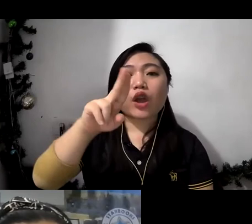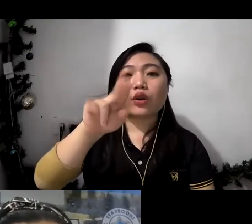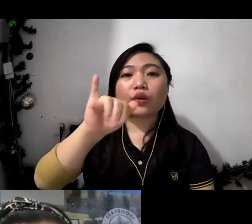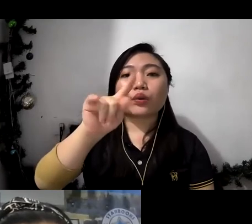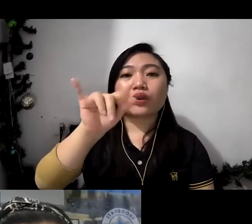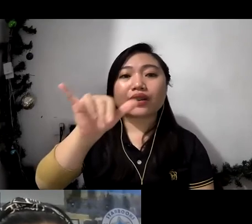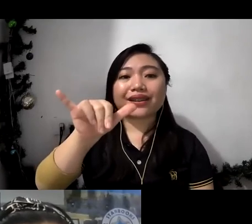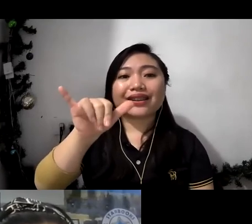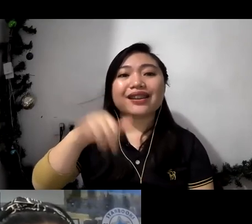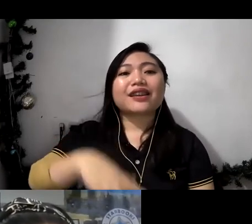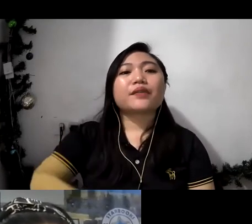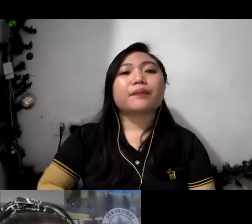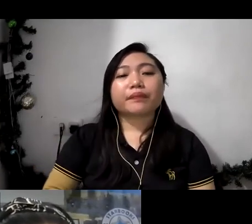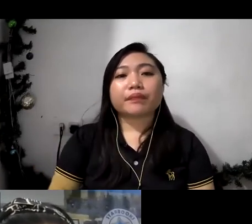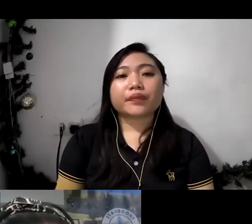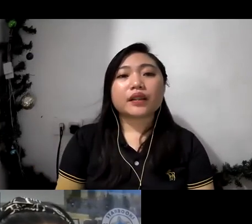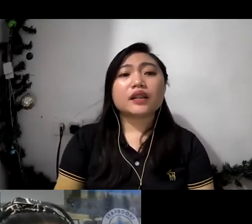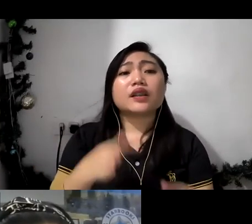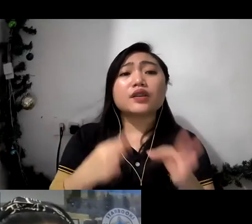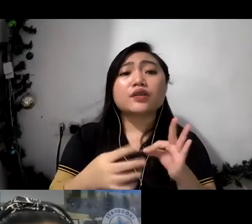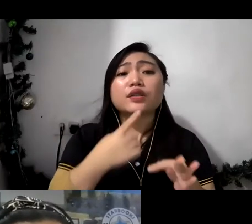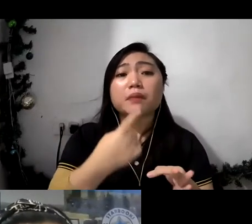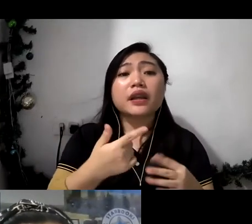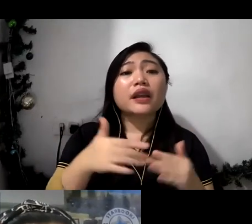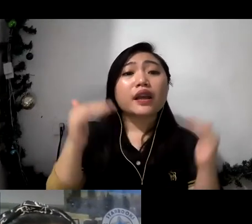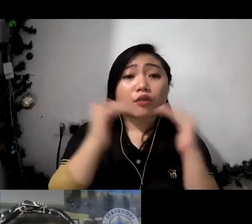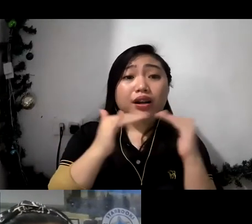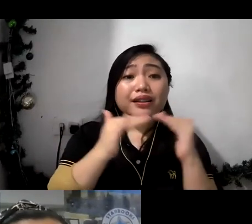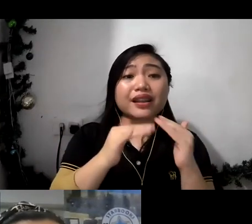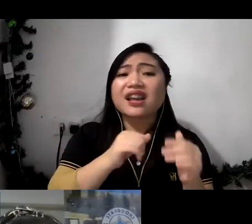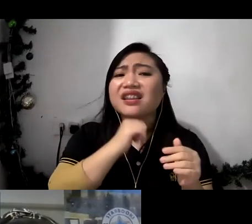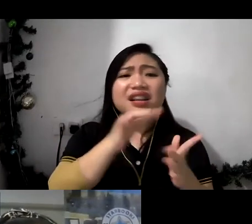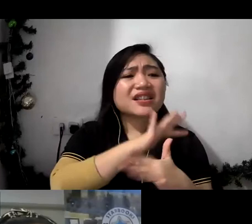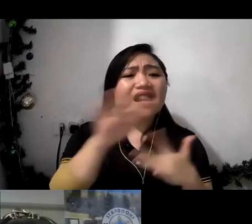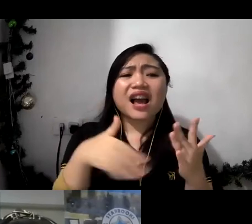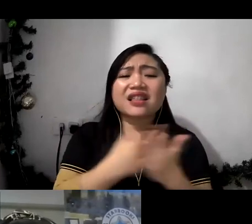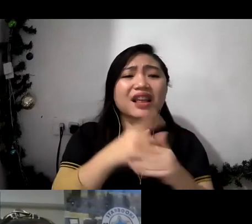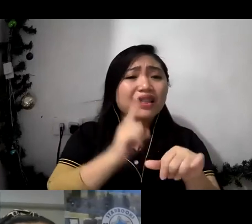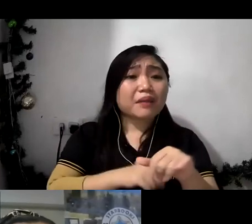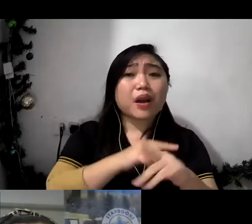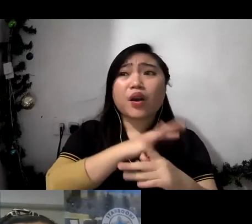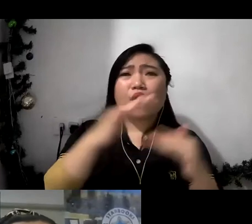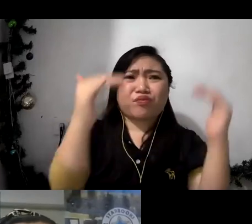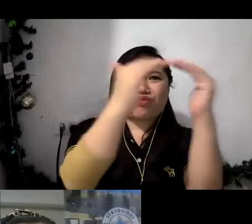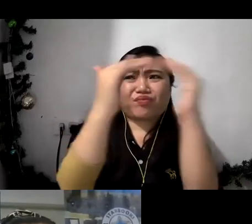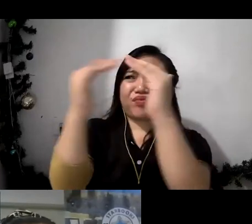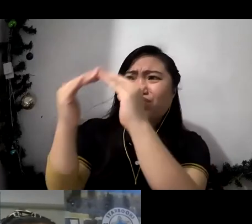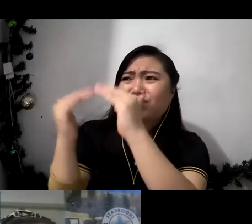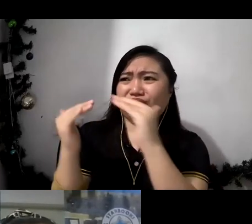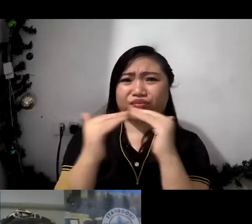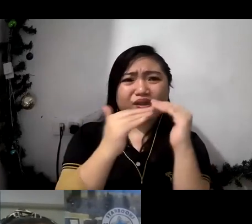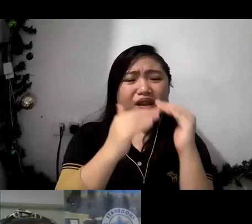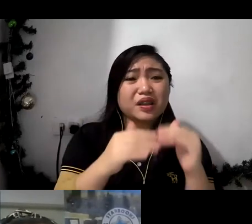promote gender equality. Pag sinabi po natin gender equality, hindi sa lahat ng pagkakataon, pantay-pantay, 50-50.